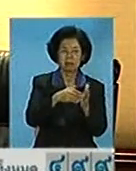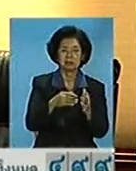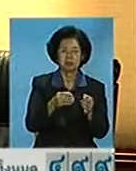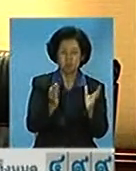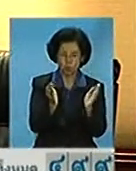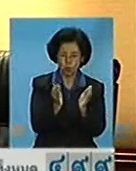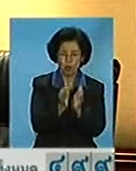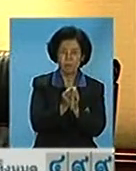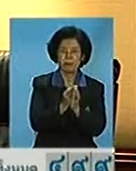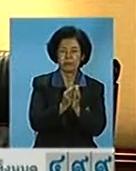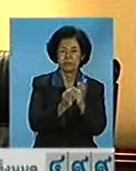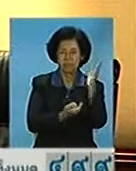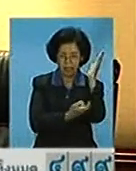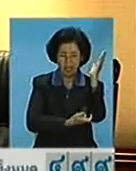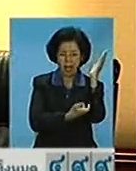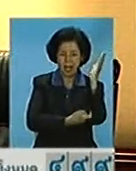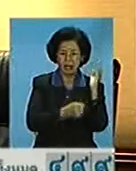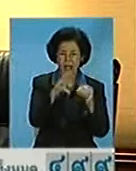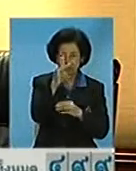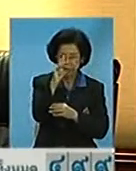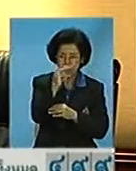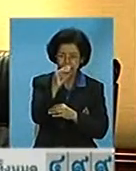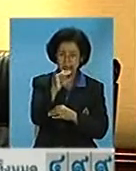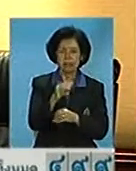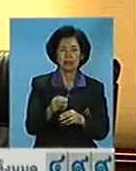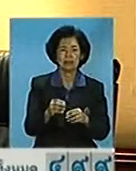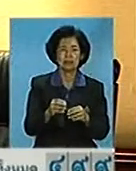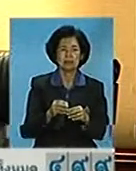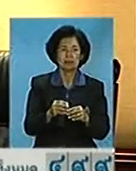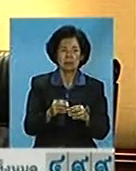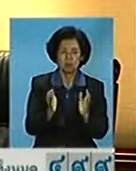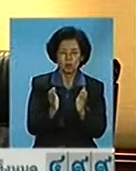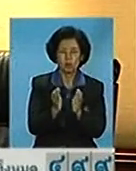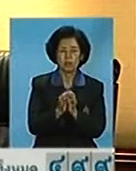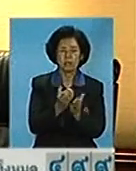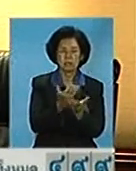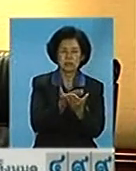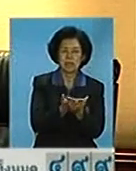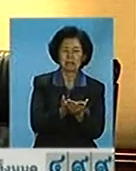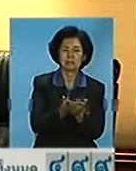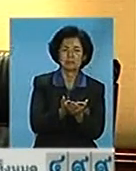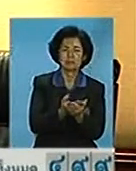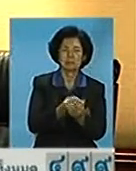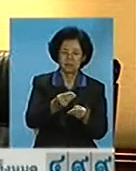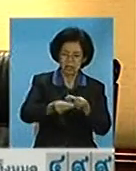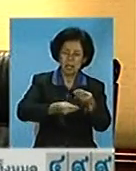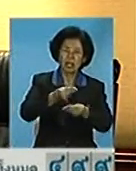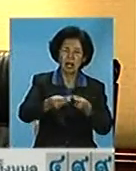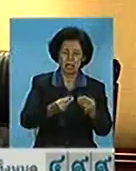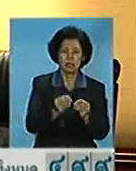างและก็ไม้ยางนะรวมทั้งการรักษาเสถียรภาพราคายางพาราก็จะรวมทั้งสองอย่าง